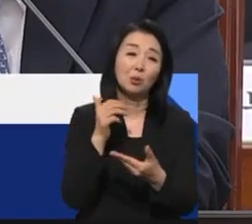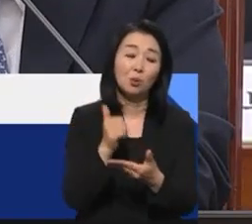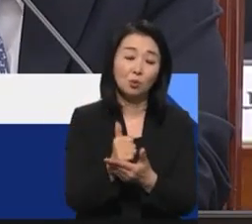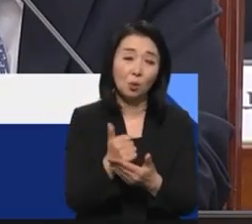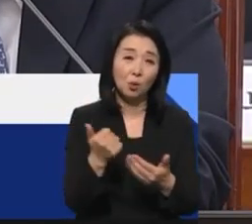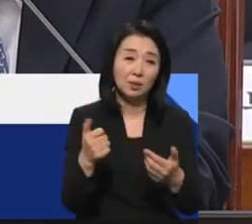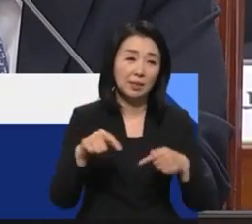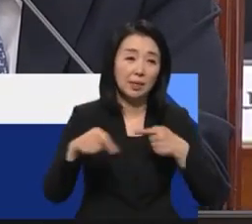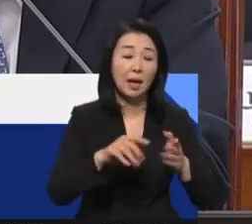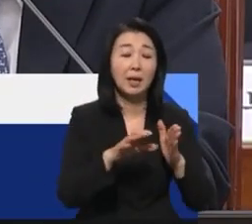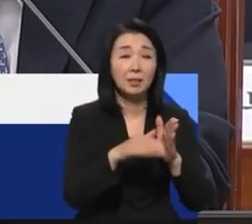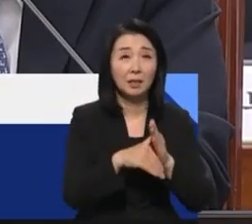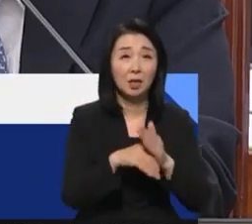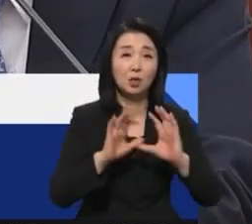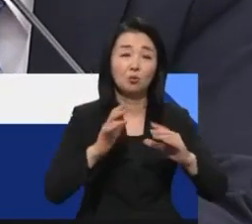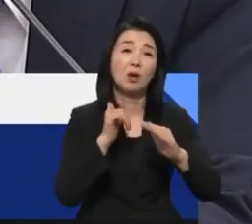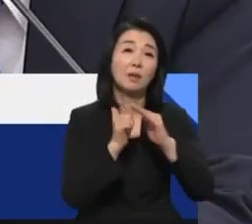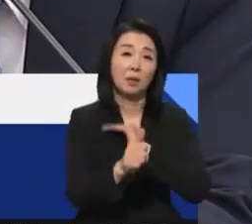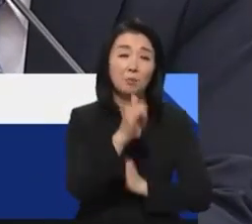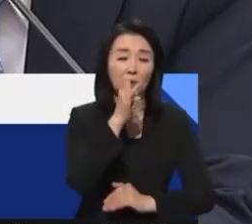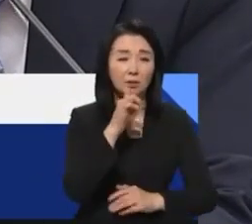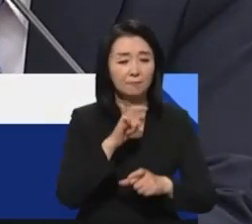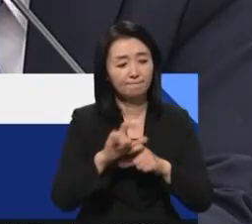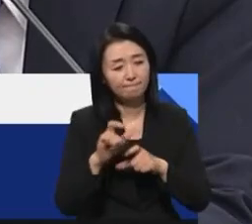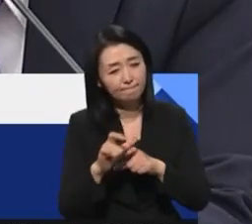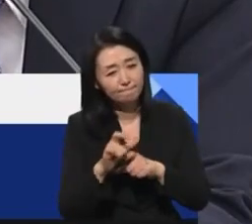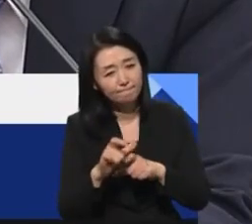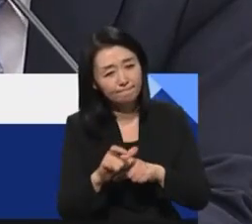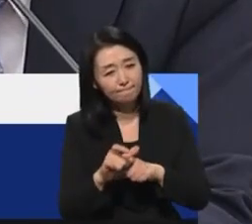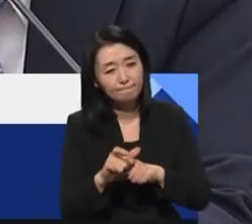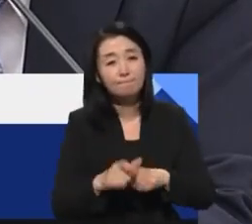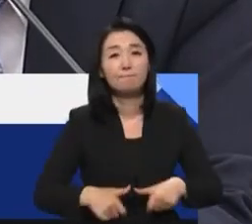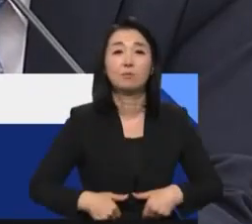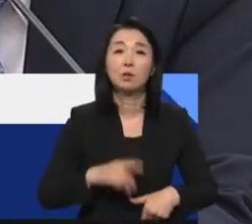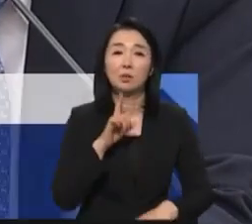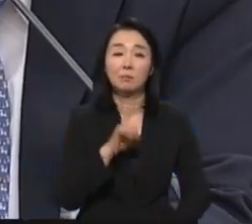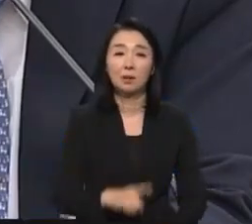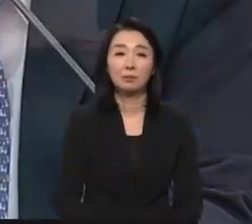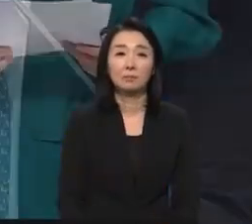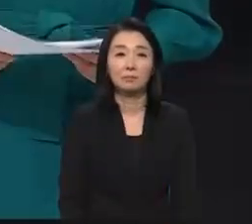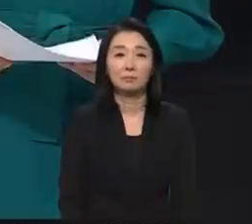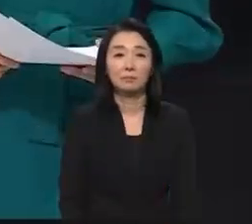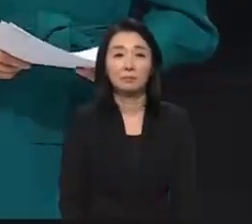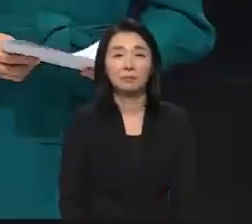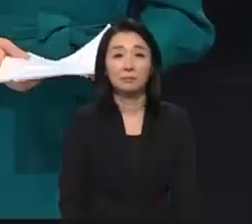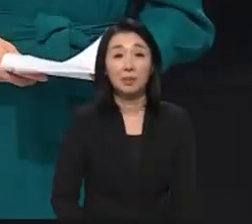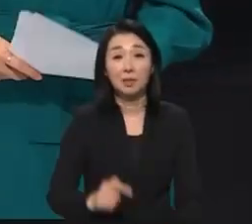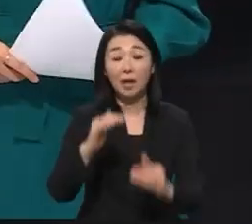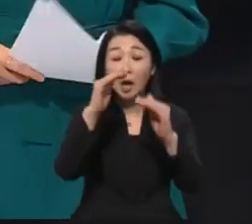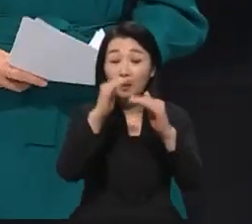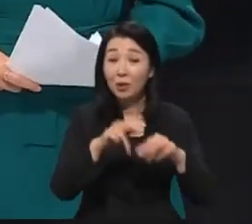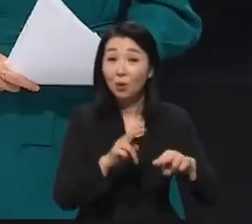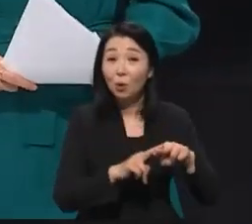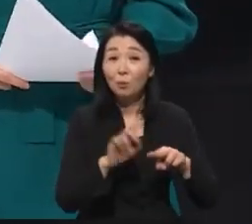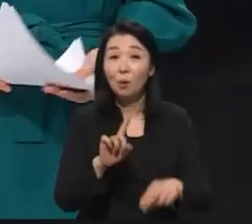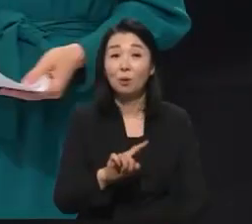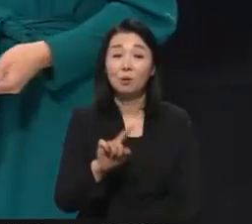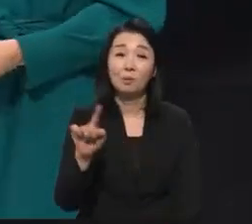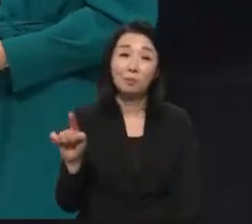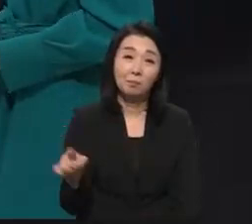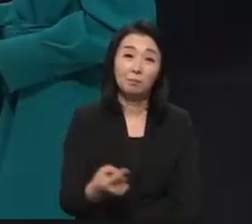동안에 국가 국민을 대표하신 분이었기 때문에 신중히 신중을 해야 된다 다음 소식에 해시태그는